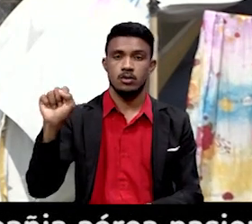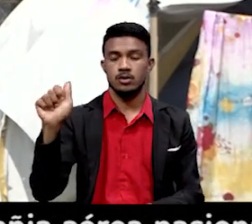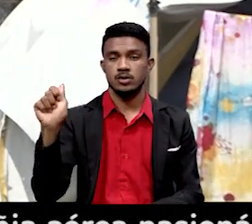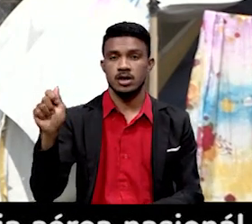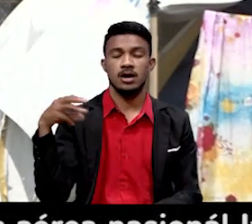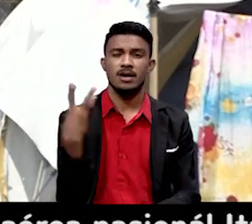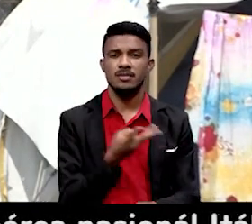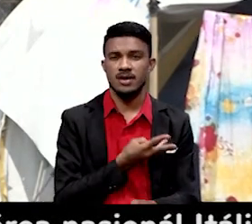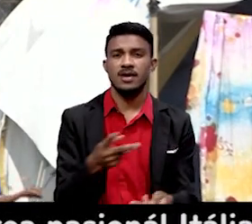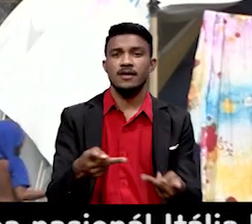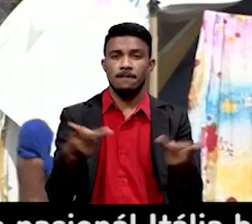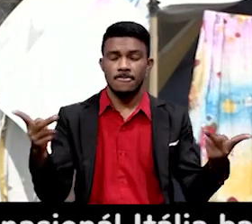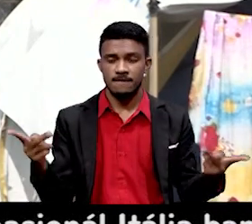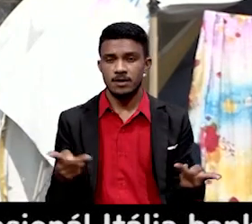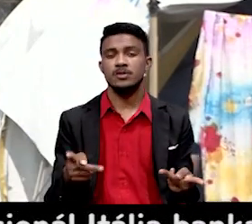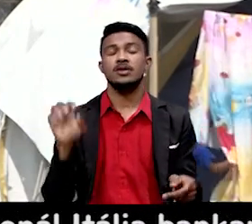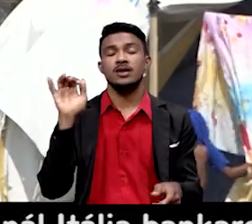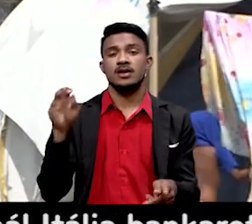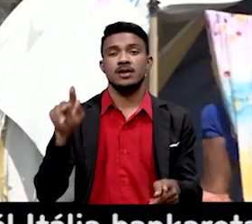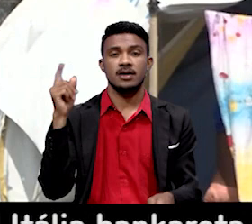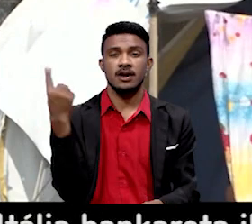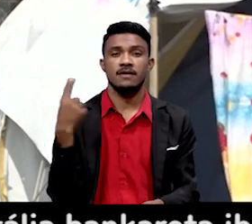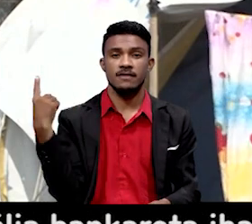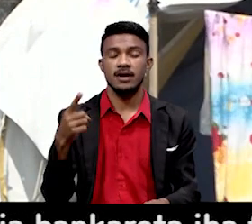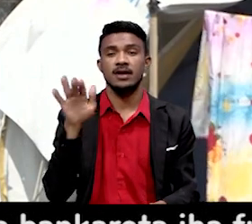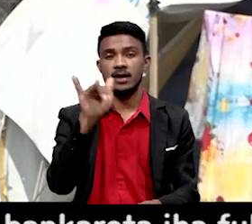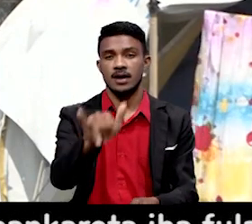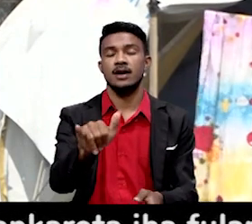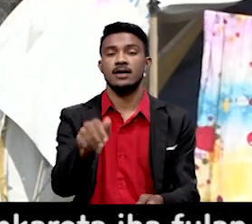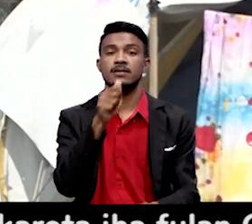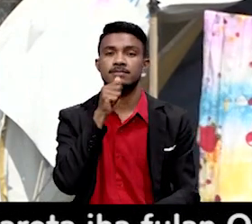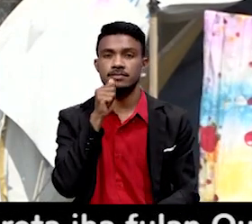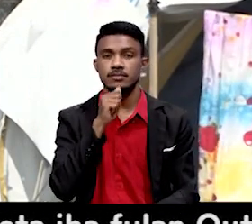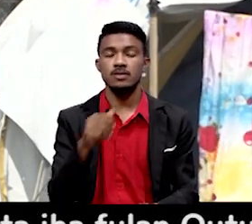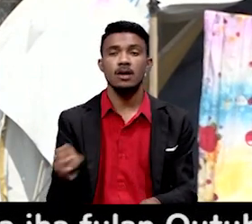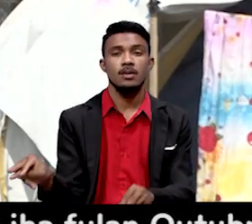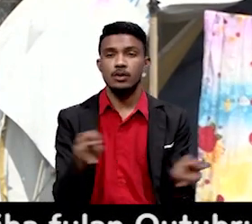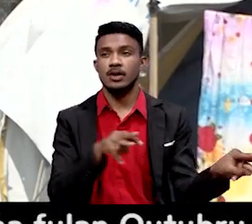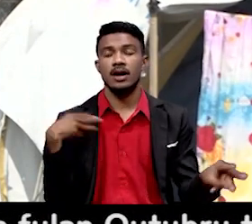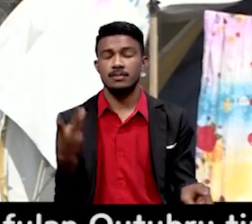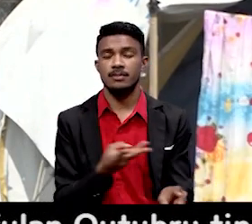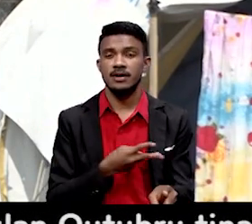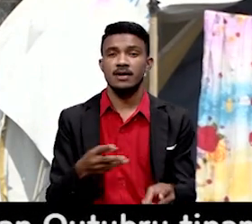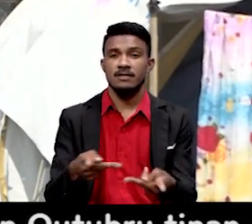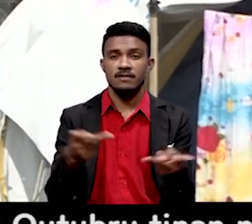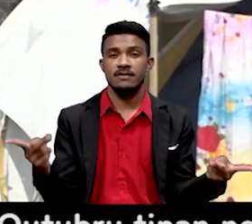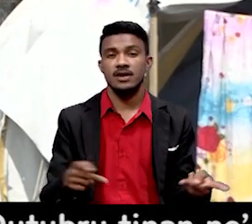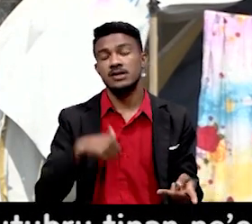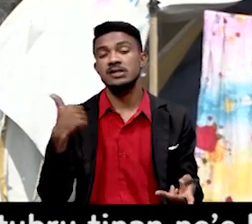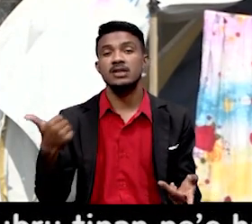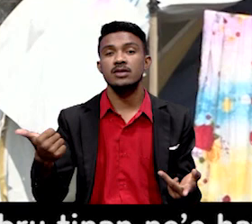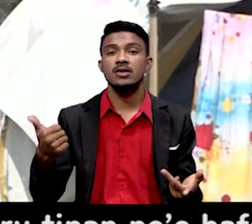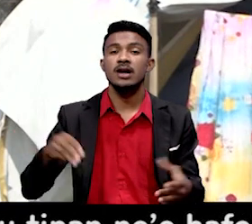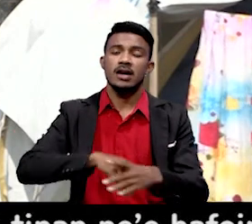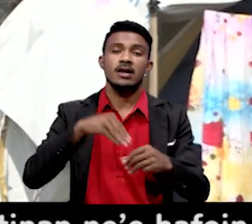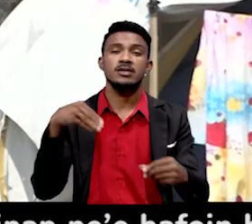fatin provisado. Agora usine ami muda ami atu ba tam fatin selu ke statutu ami ni ane atu asai usir provisado